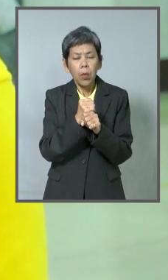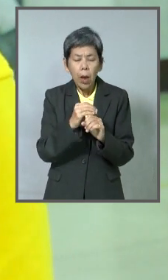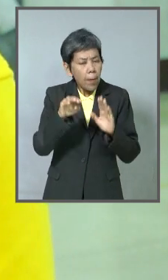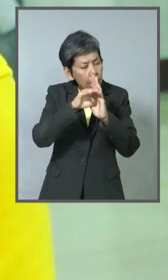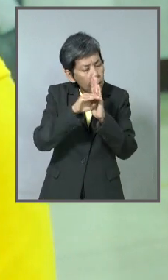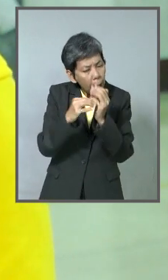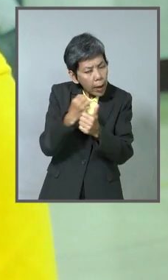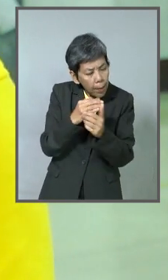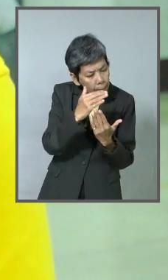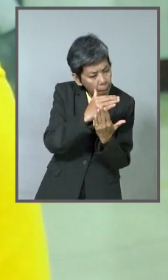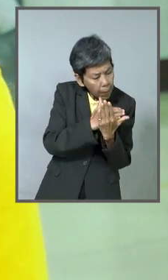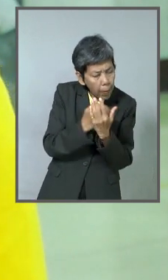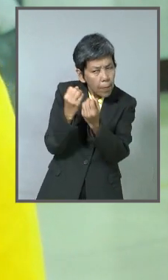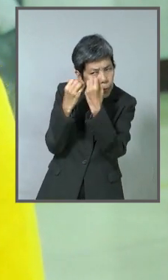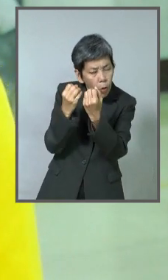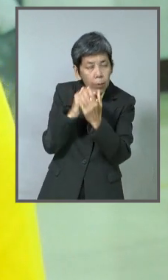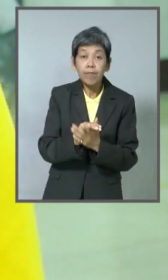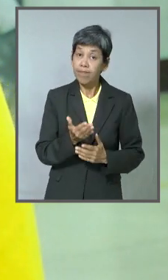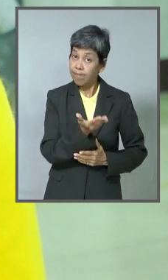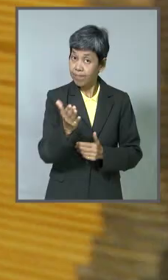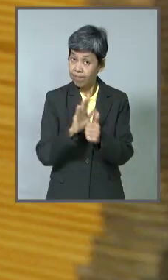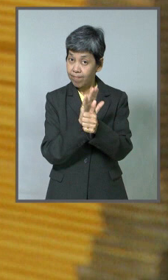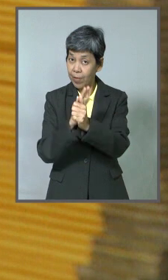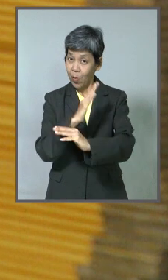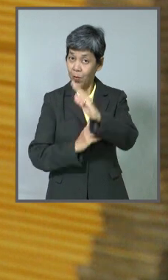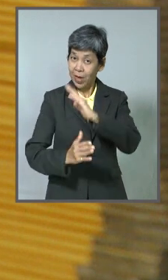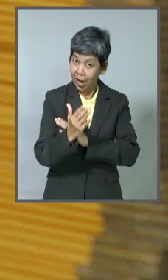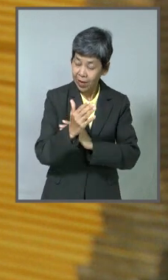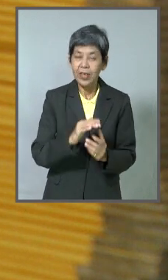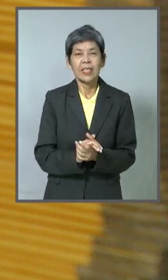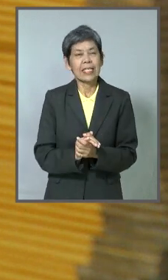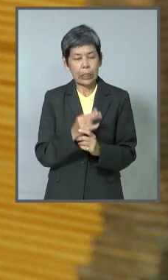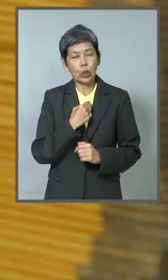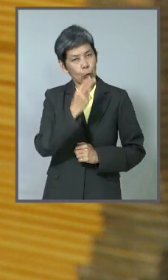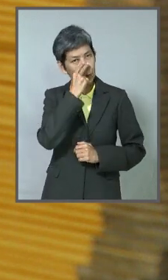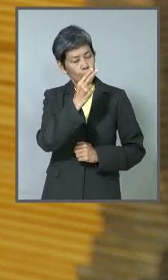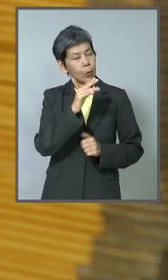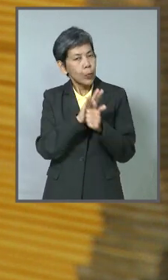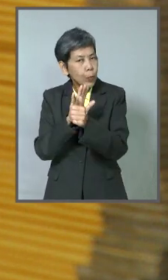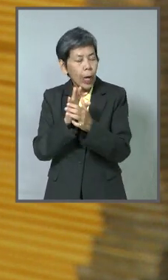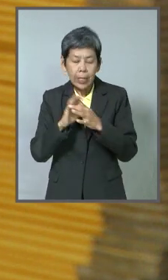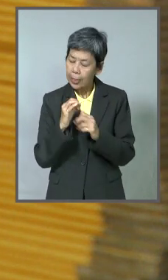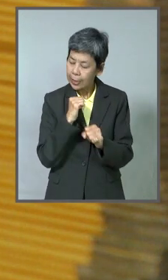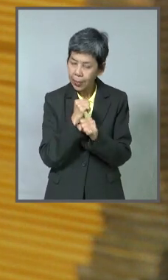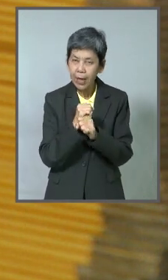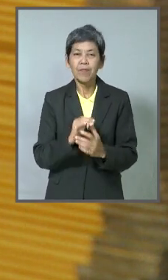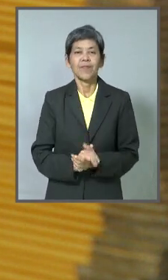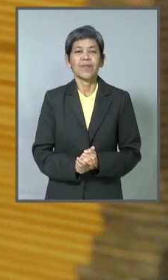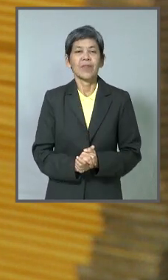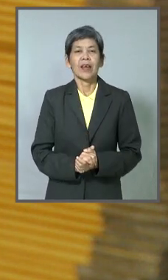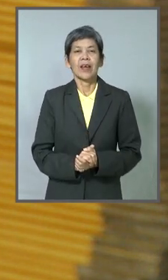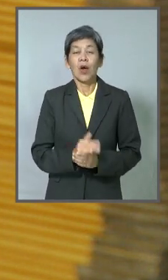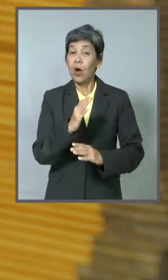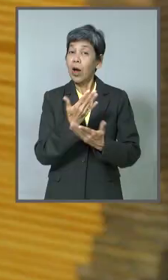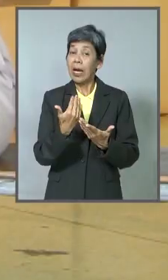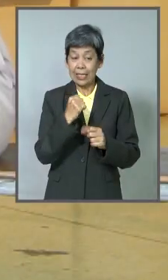งานว่าต้องทำลักษณะไหนอะไรยังไงครับ อยากให้น้องท็อปช่วยให้กำลังใจคนพิการที่กำลังชมอยู่ทางบ้านหน่อยค่ะในเรื่องของ